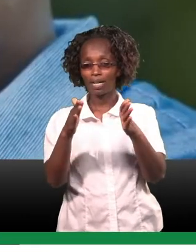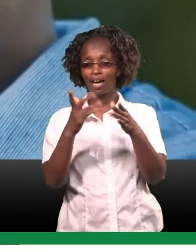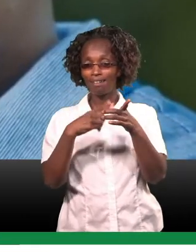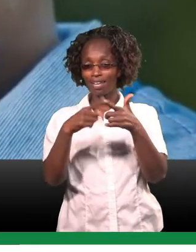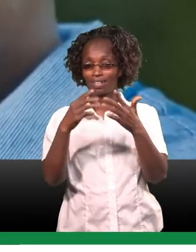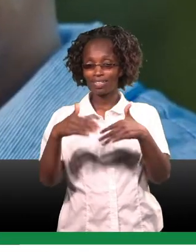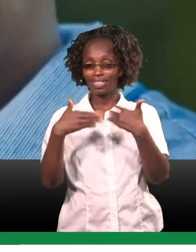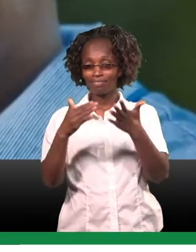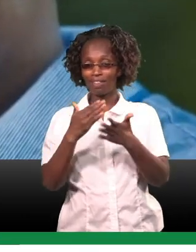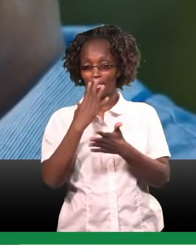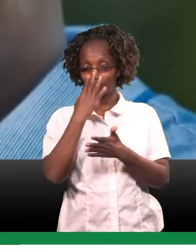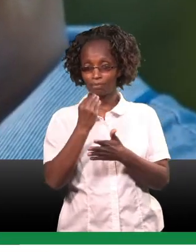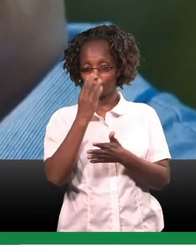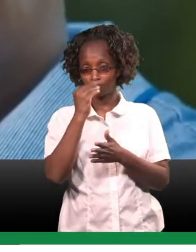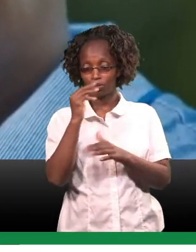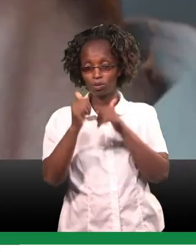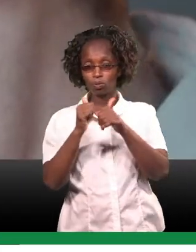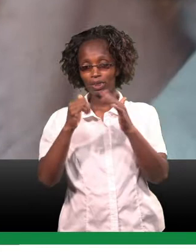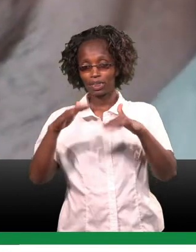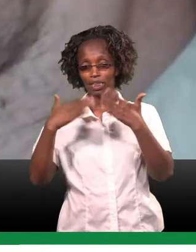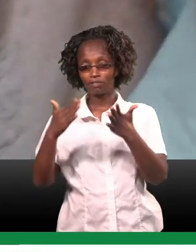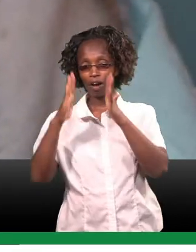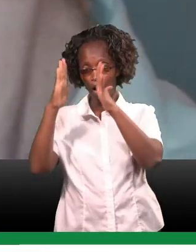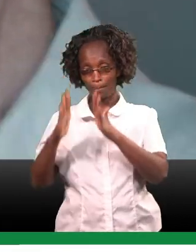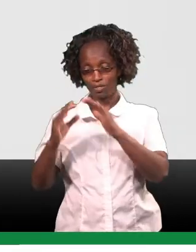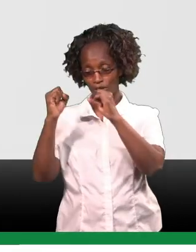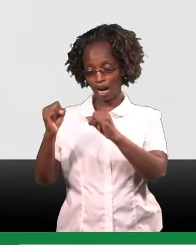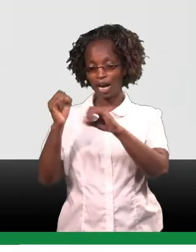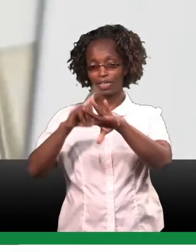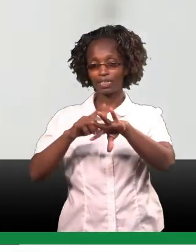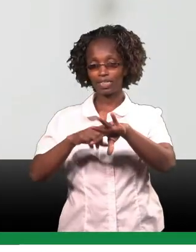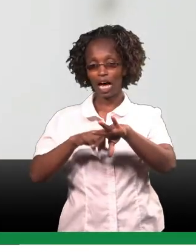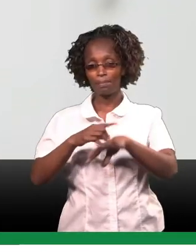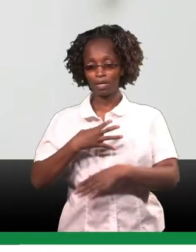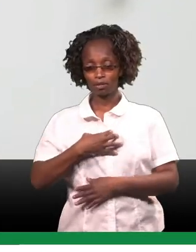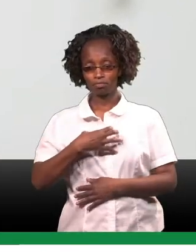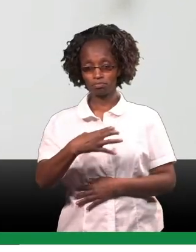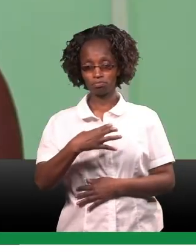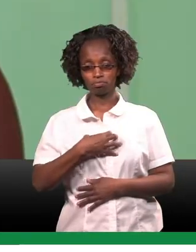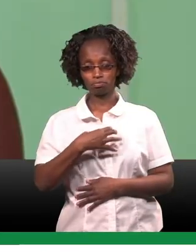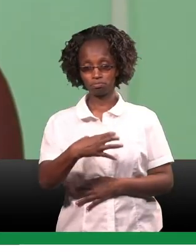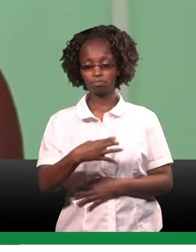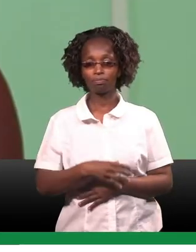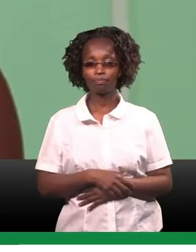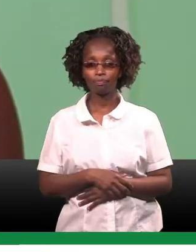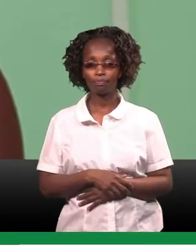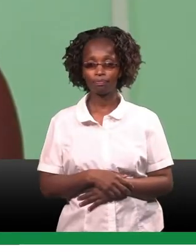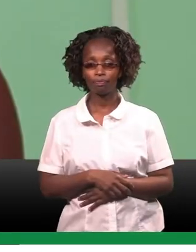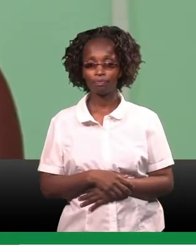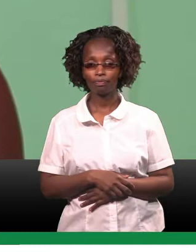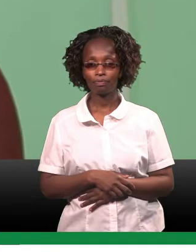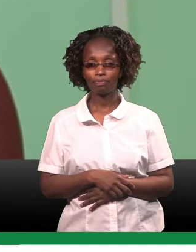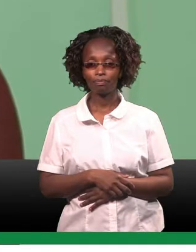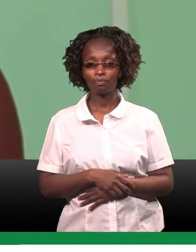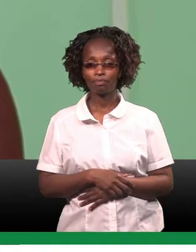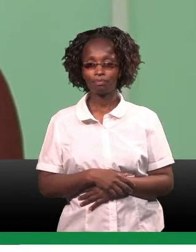ambayo husababisha hali ngumu ya kupumua, kikohozi na kupumua kwa pumzi. Asthma is a respiratory